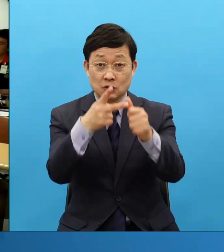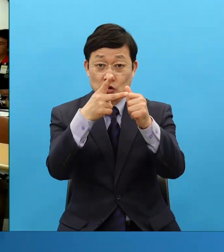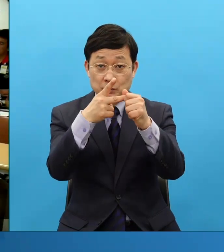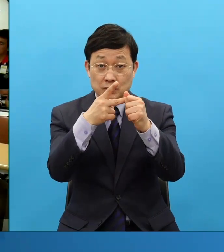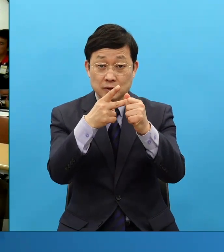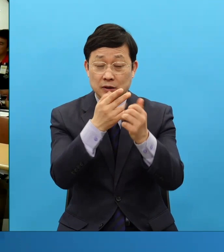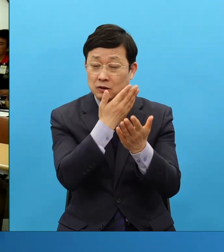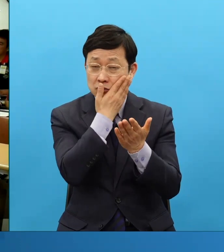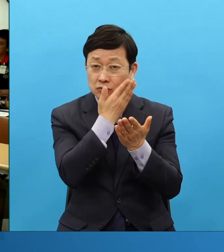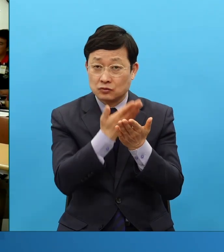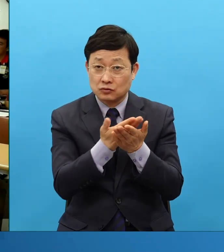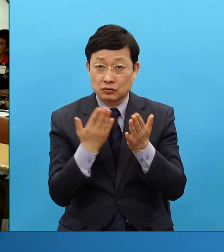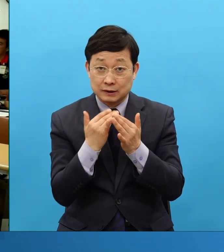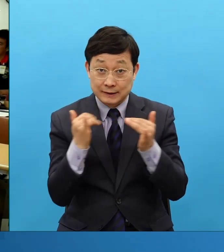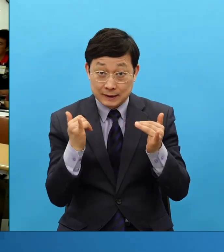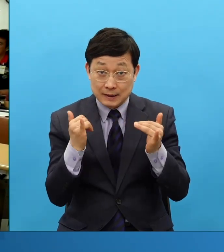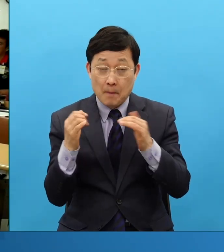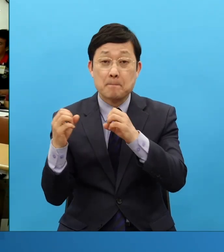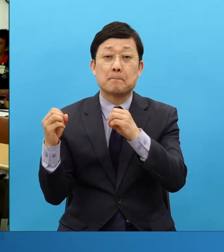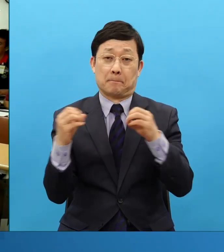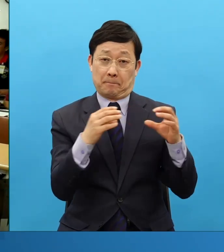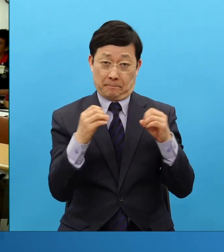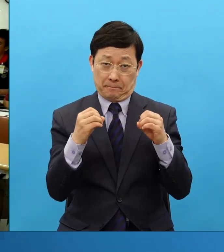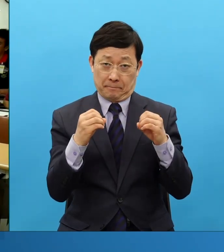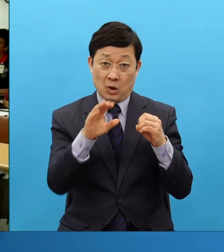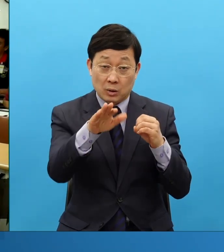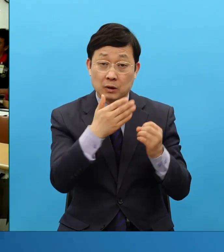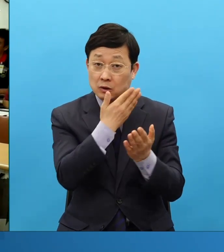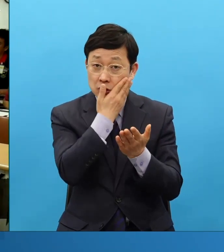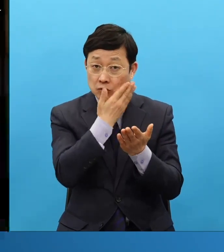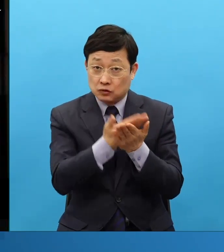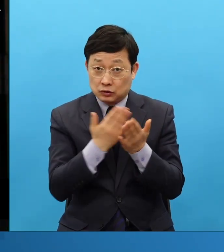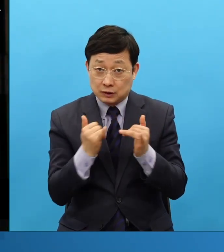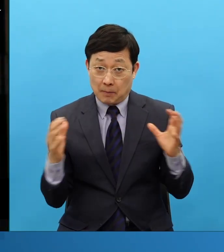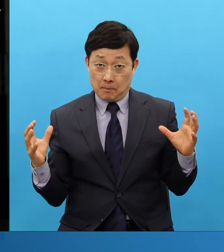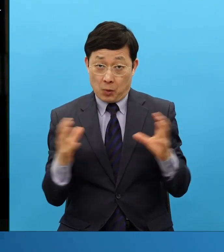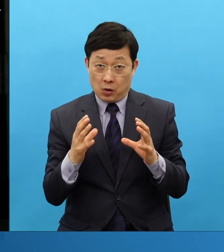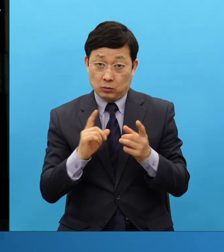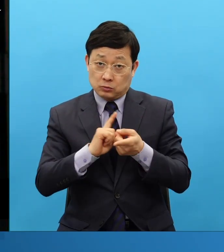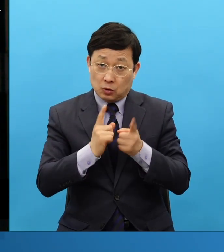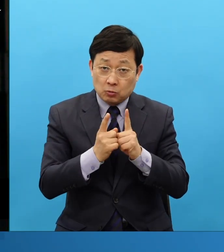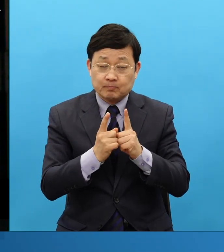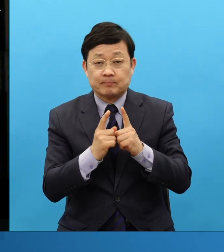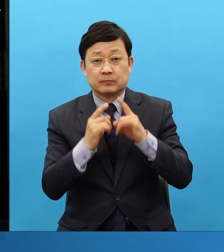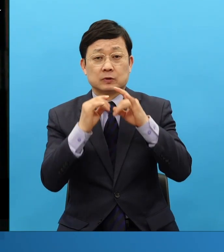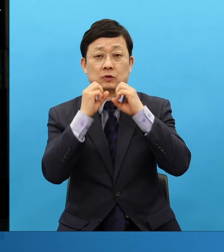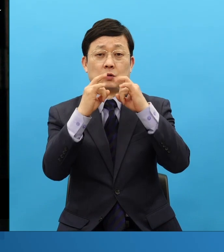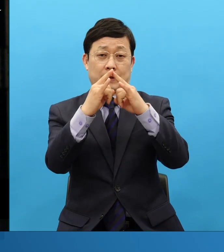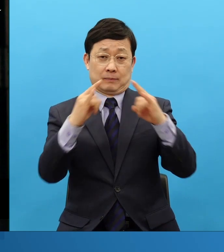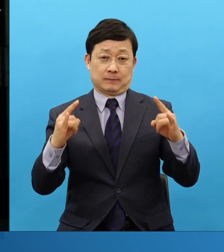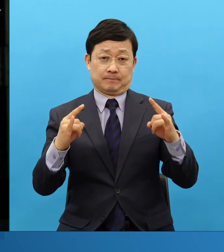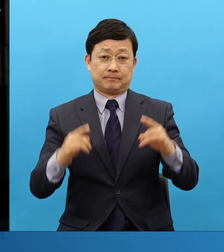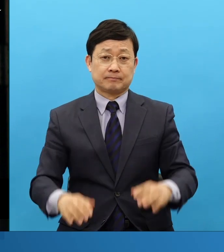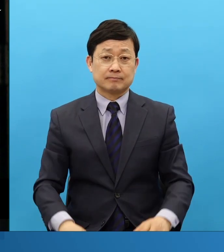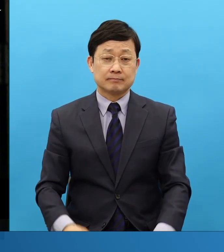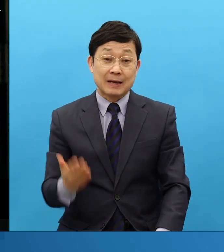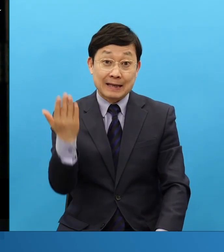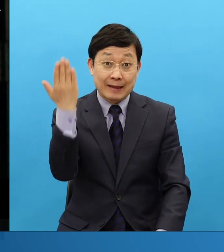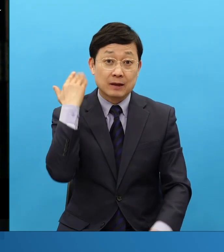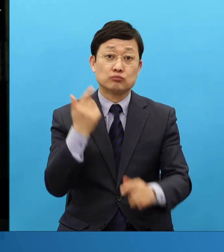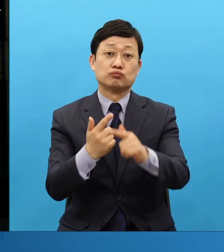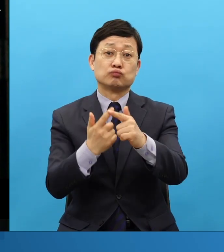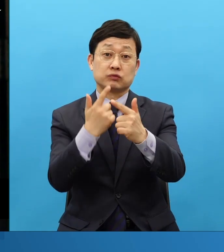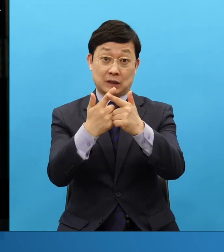명절이나 휴가를 이용해서 중직자들이 캠프를 해야 되겠다. 부산에서 제일 처음에 명절날